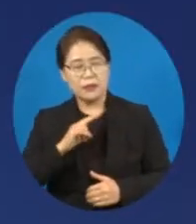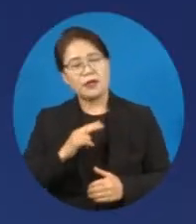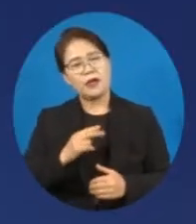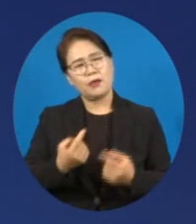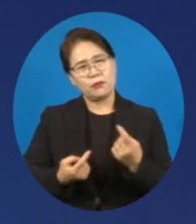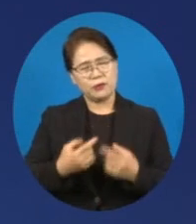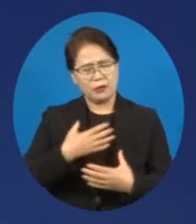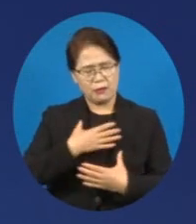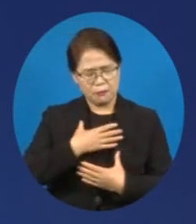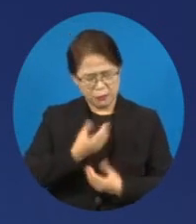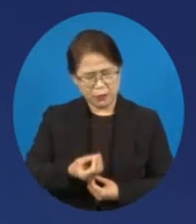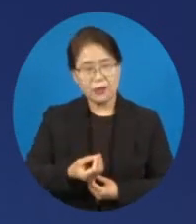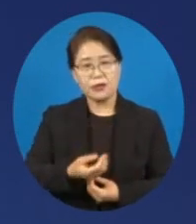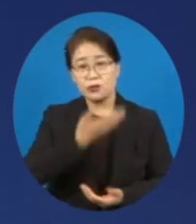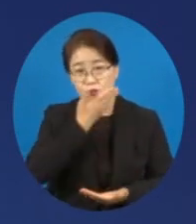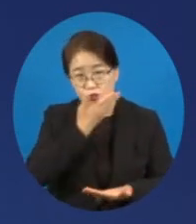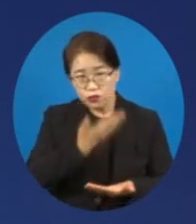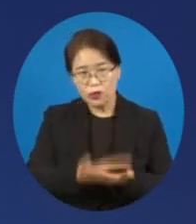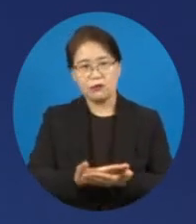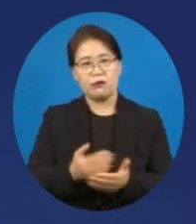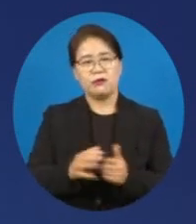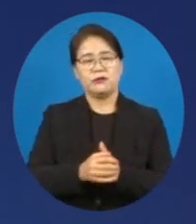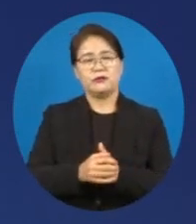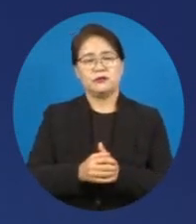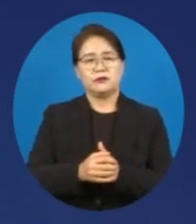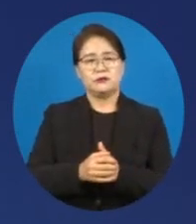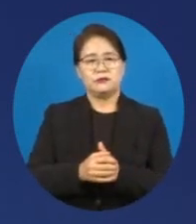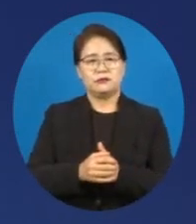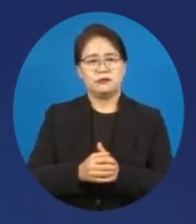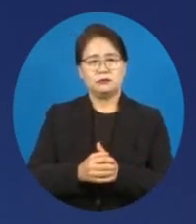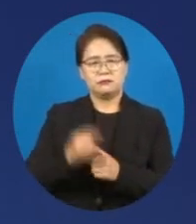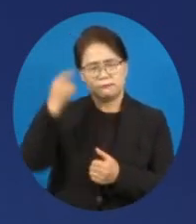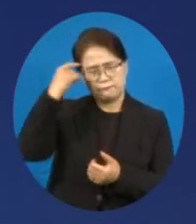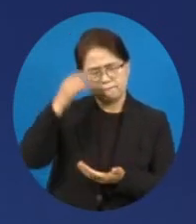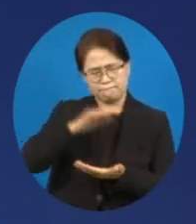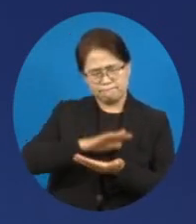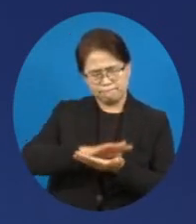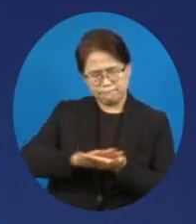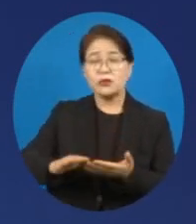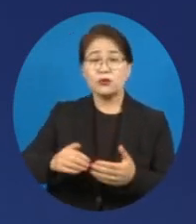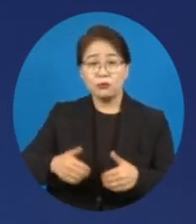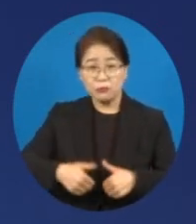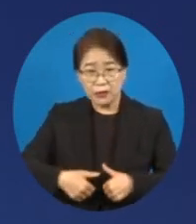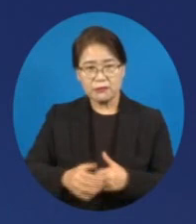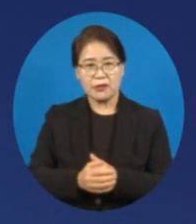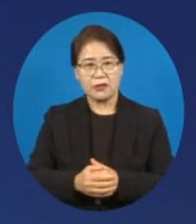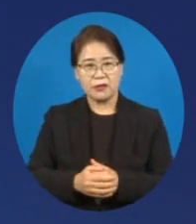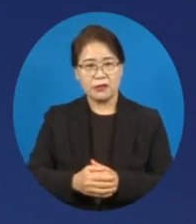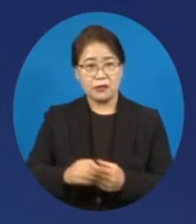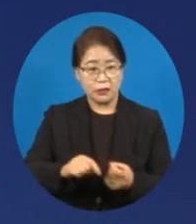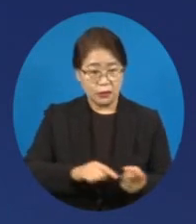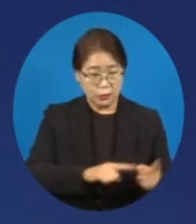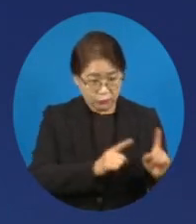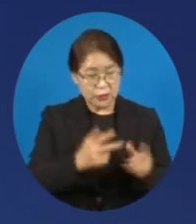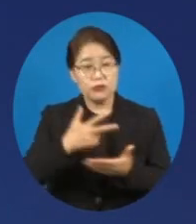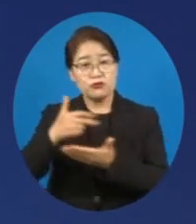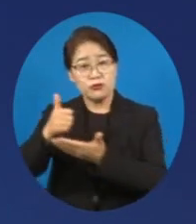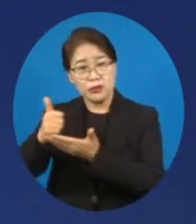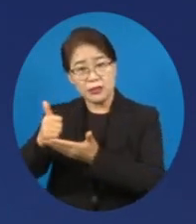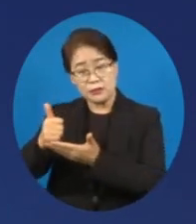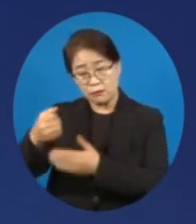평강이 더 중요하고 평안이 더 필요하다는 사실입니다 그런데 부활하신 주님께서 오늘 저와 여러분에게